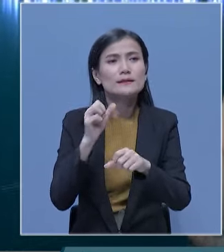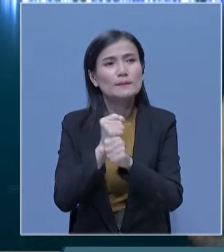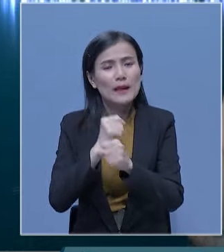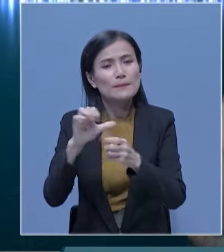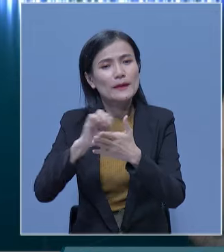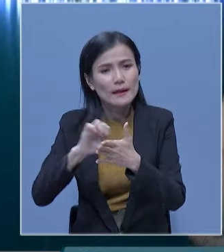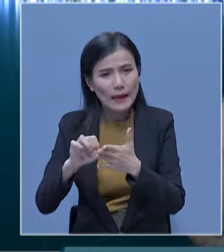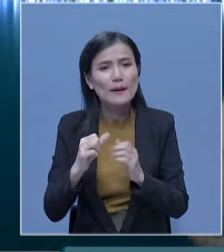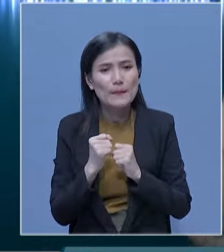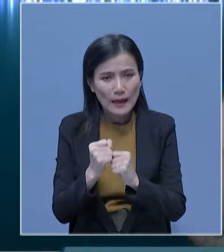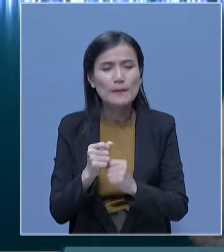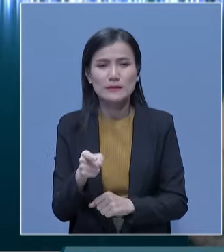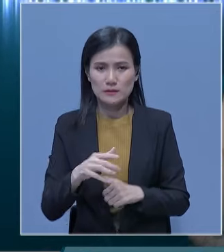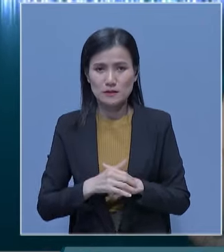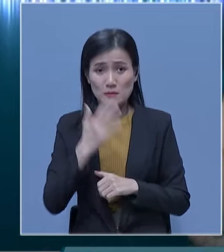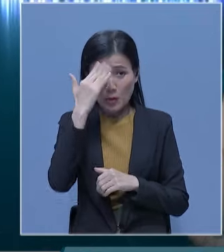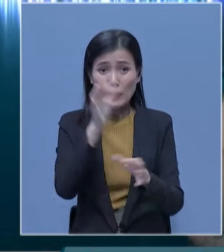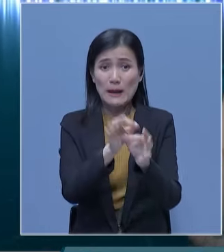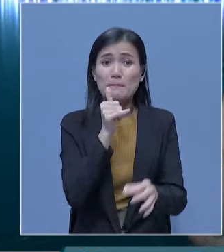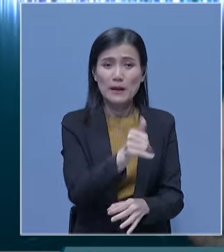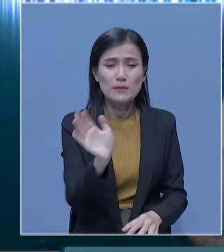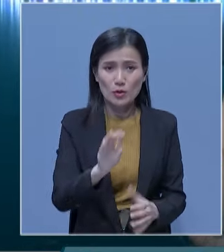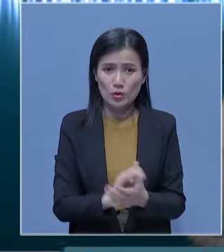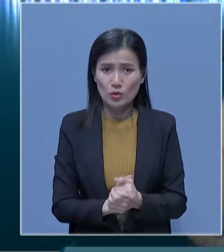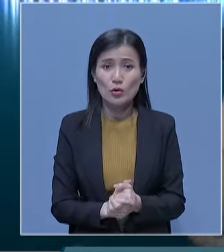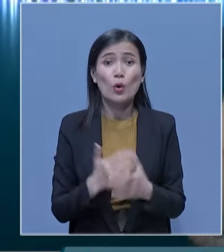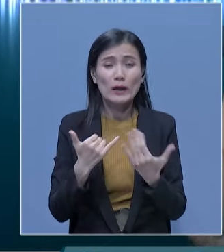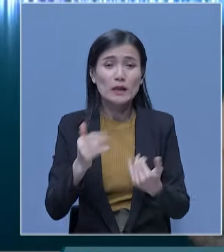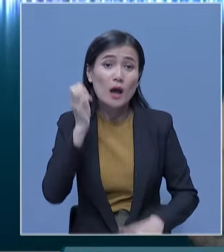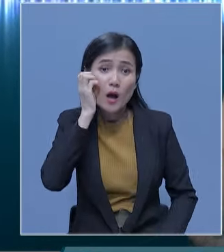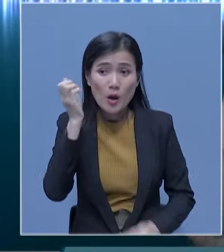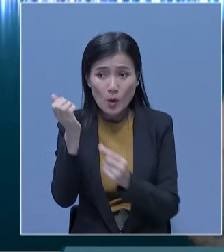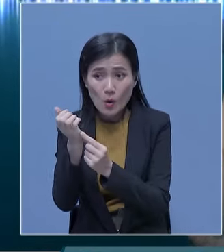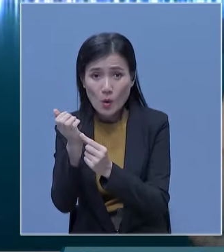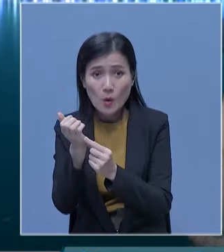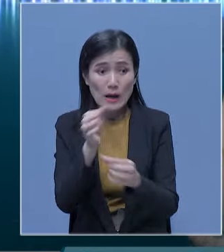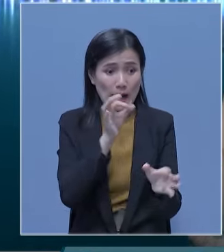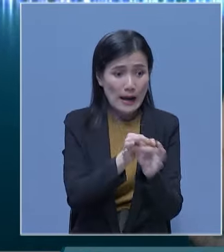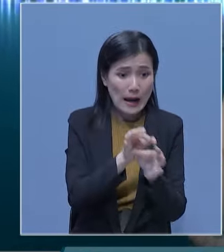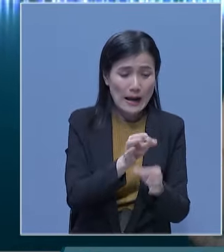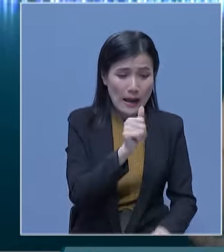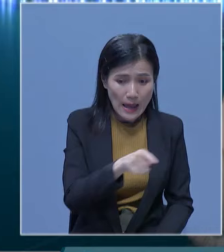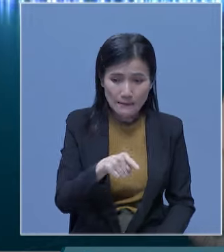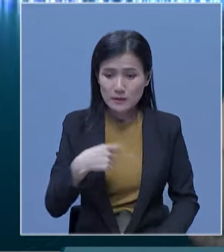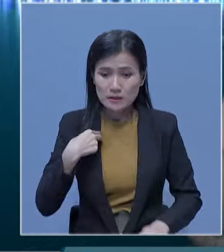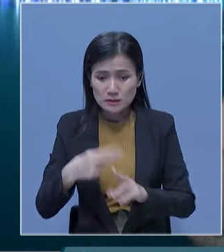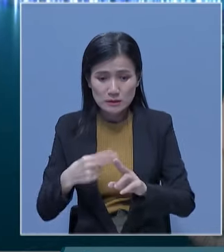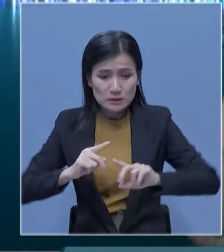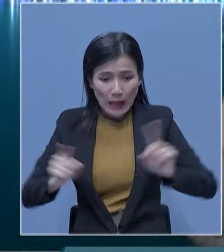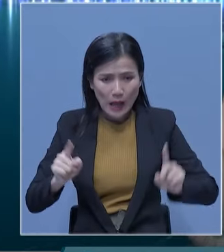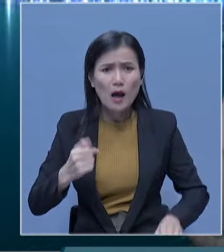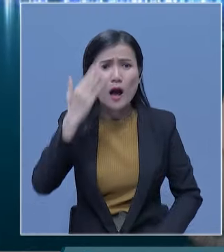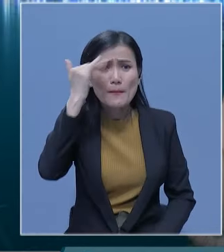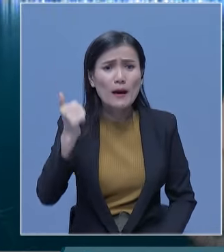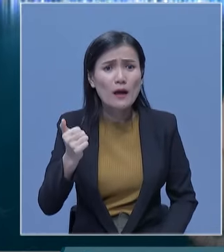มันมีเหตุผลใดเราต้องให้นายกเป็นเจ้าของบัญชีนายขอเป็นเจ้าของโทรศัพท์โดยที่ไม่เกี่ยวข้องกันนะ คือถ้าชื่อตรงกันก็ดีที่สุดถูกไหมครับท่าน